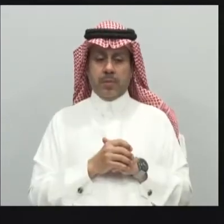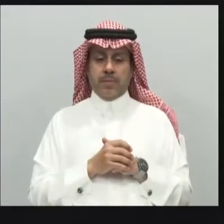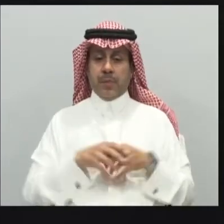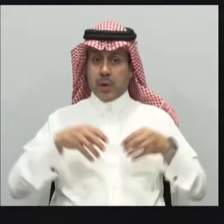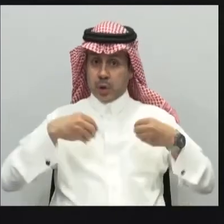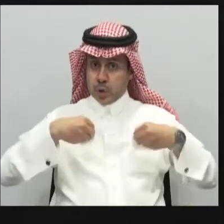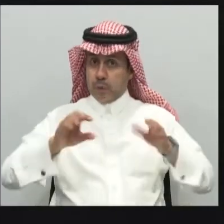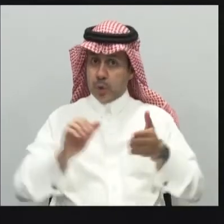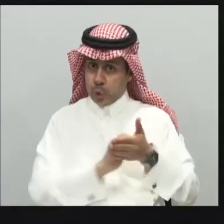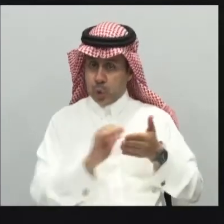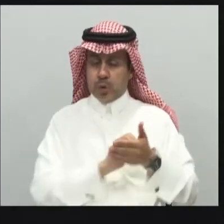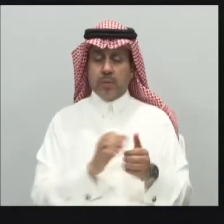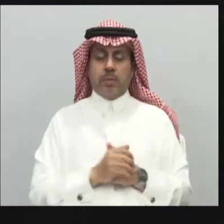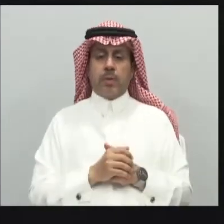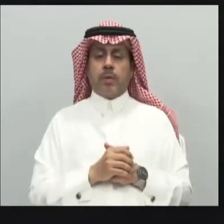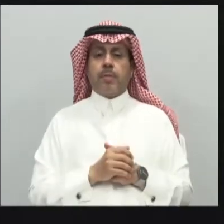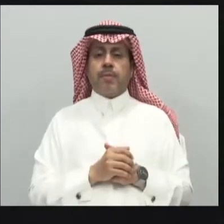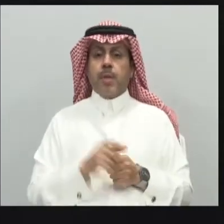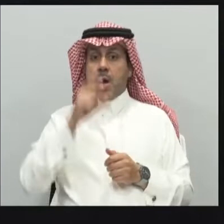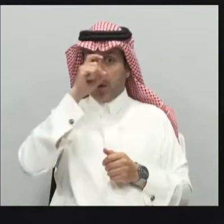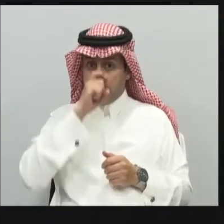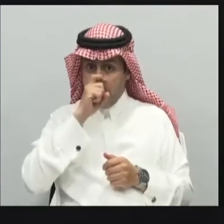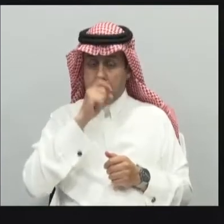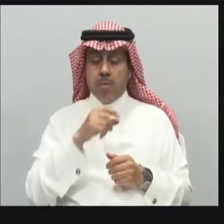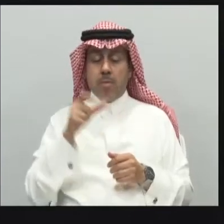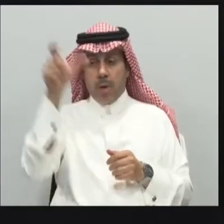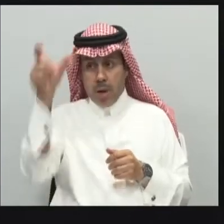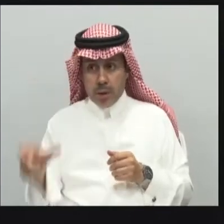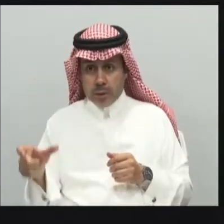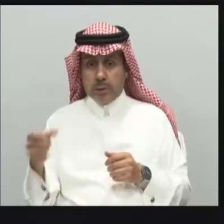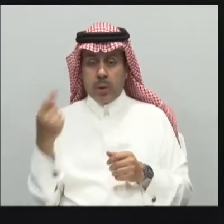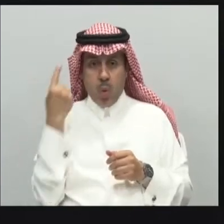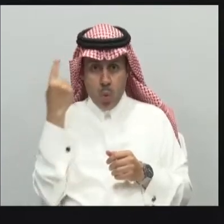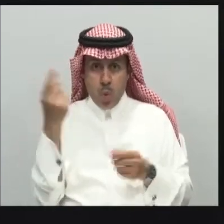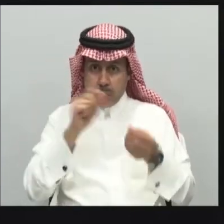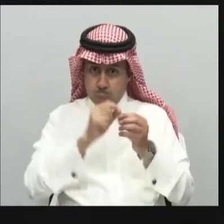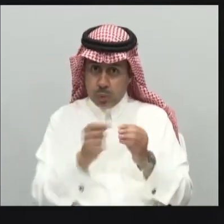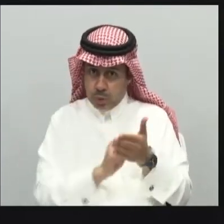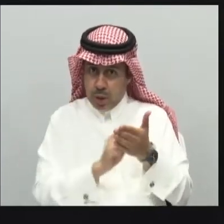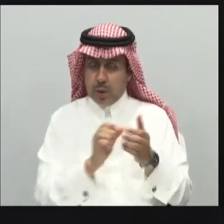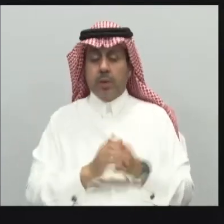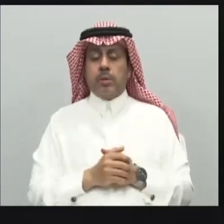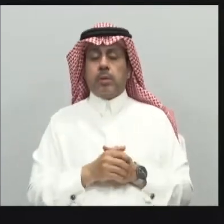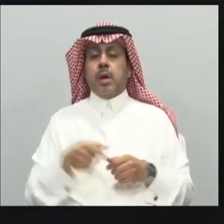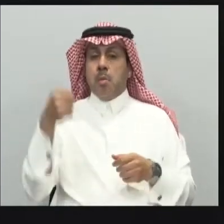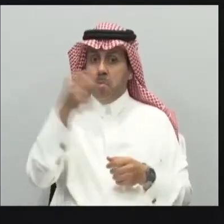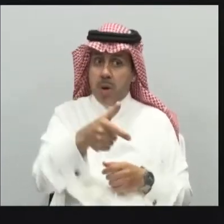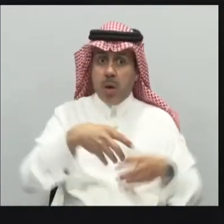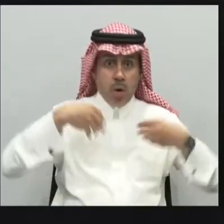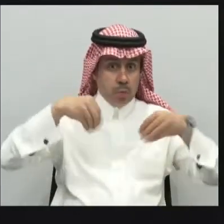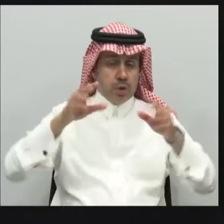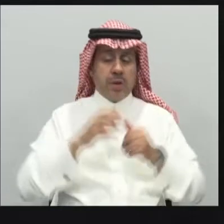تعرف اشرف البيع بانها الزام احد المتعاقدين البيع مشتري الاخر